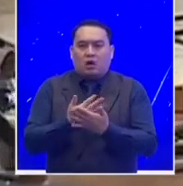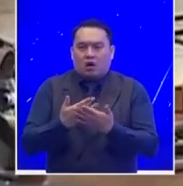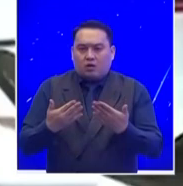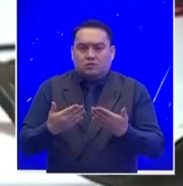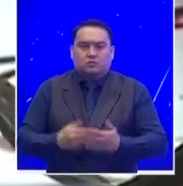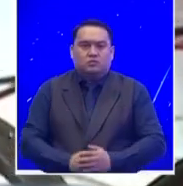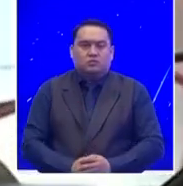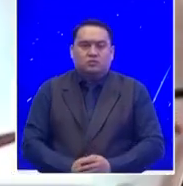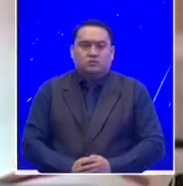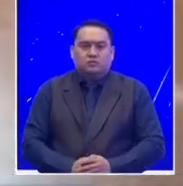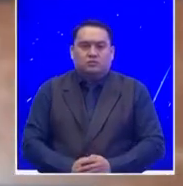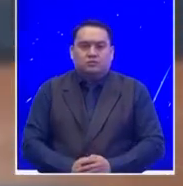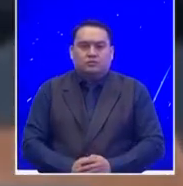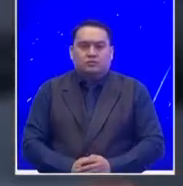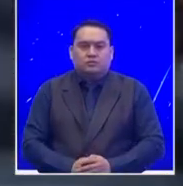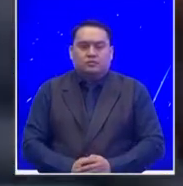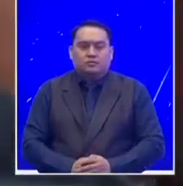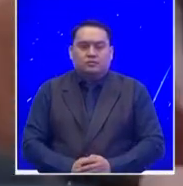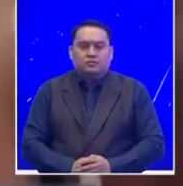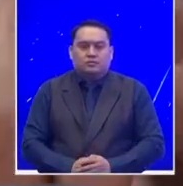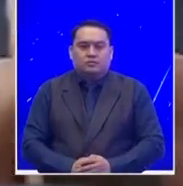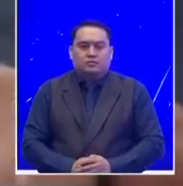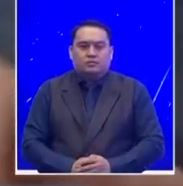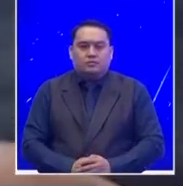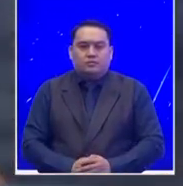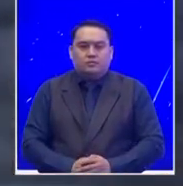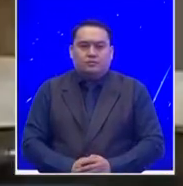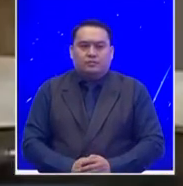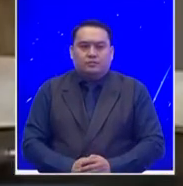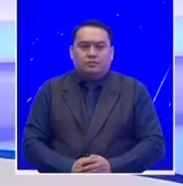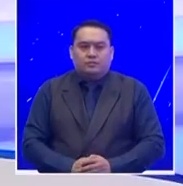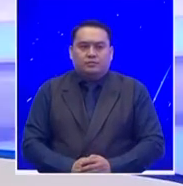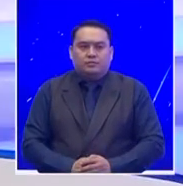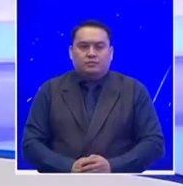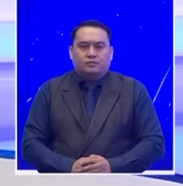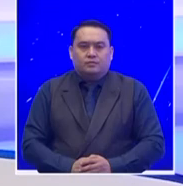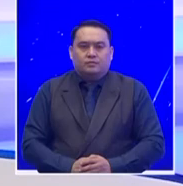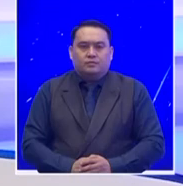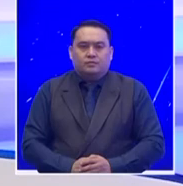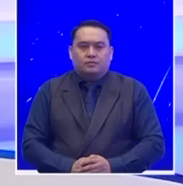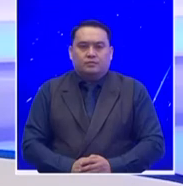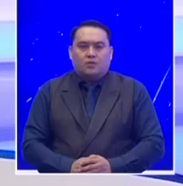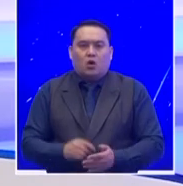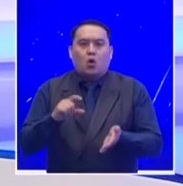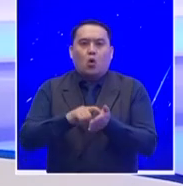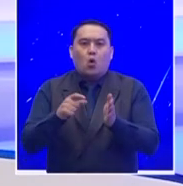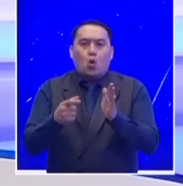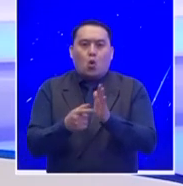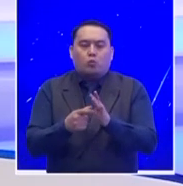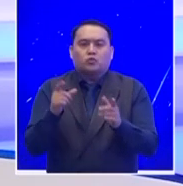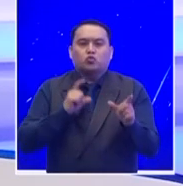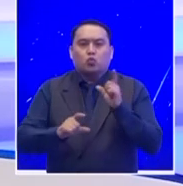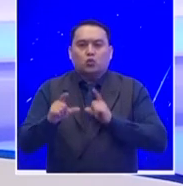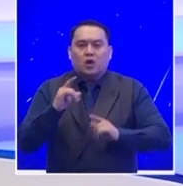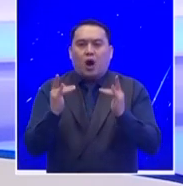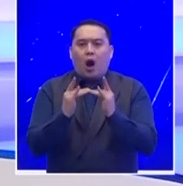костыли, а еще кушетки и кроватки. Комнаты в студенческих общежитиях